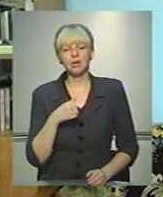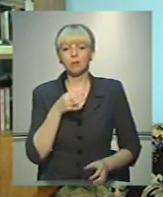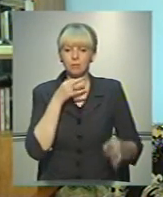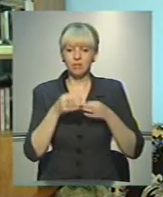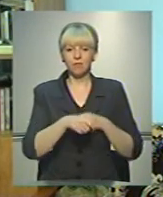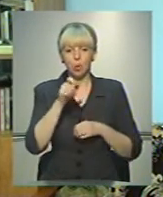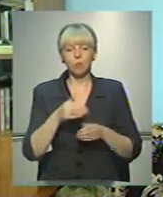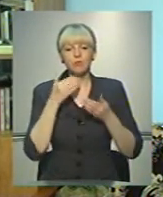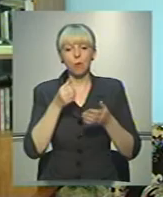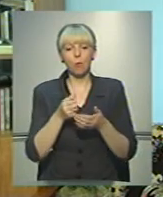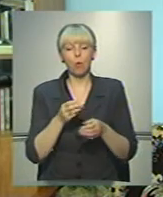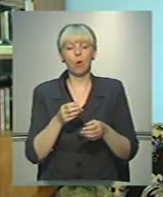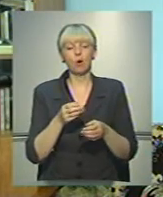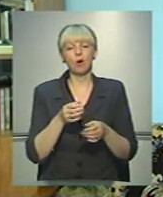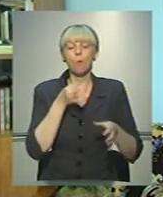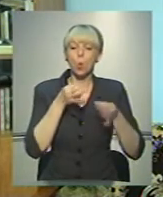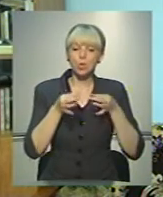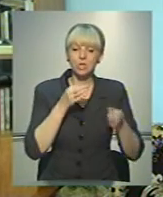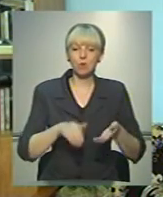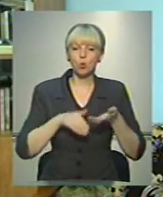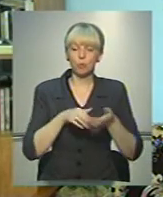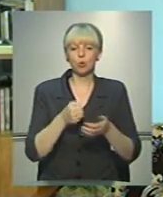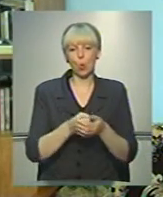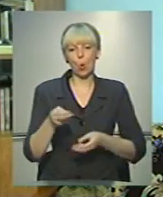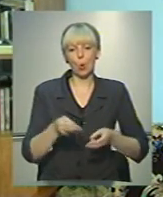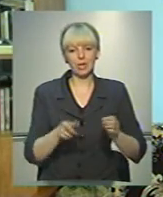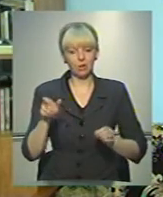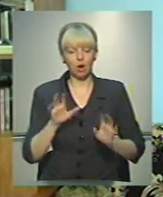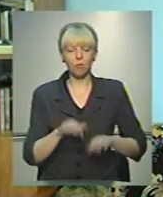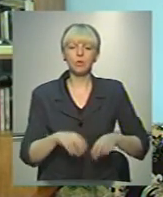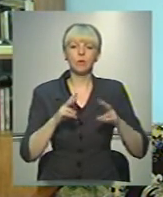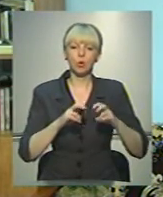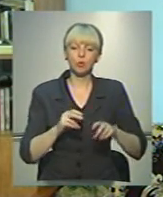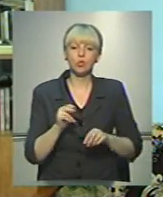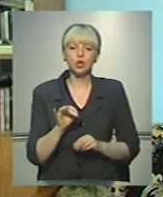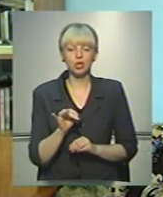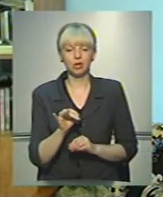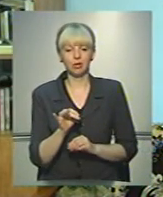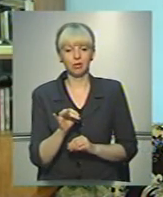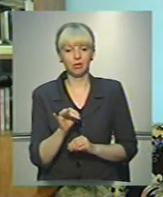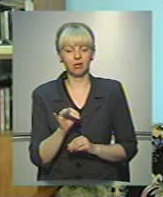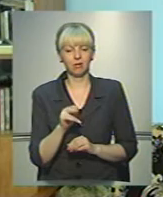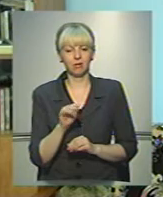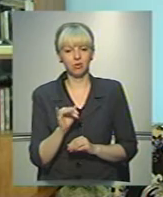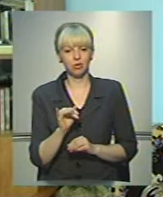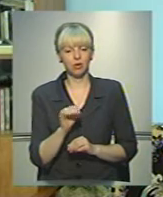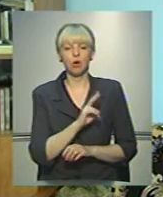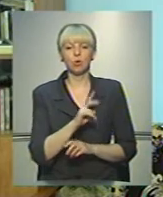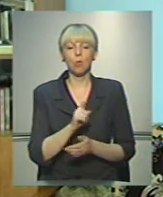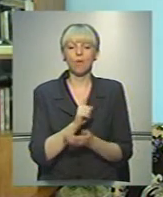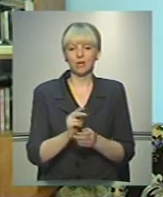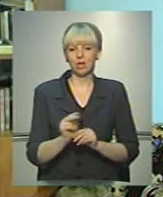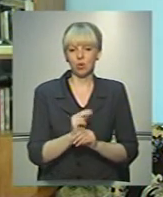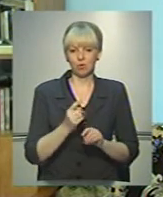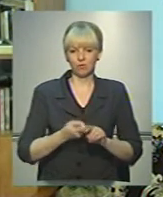звертатися по допомогу, по консультативну допомогу до хірурга, а потім розбиратися, чи хто має